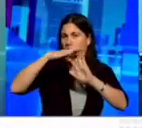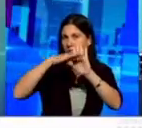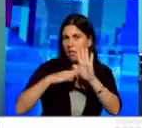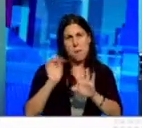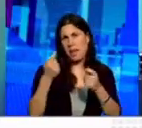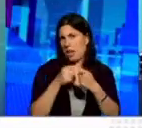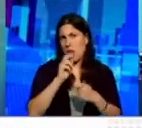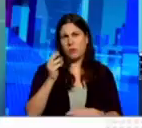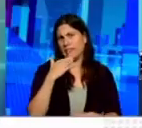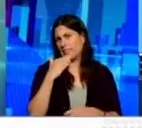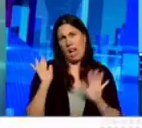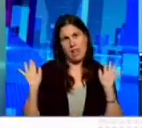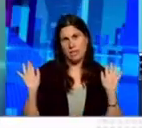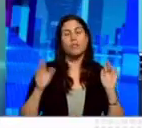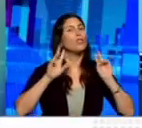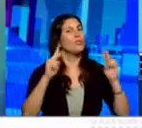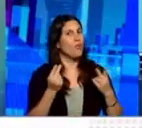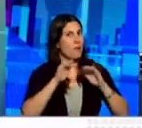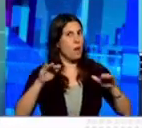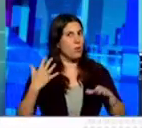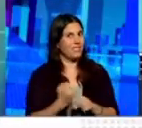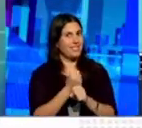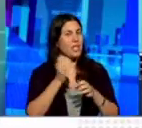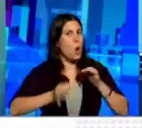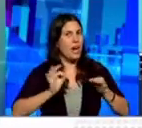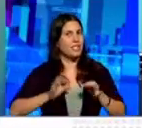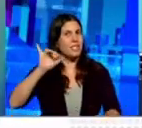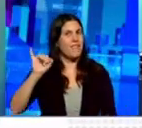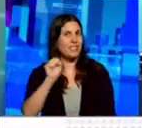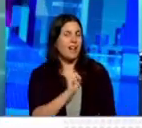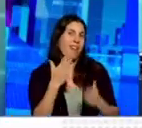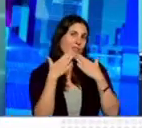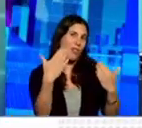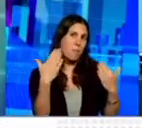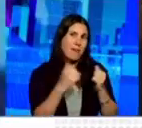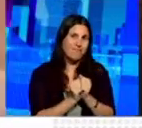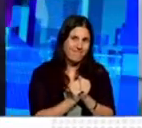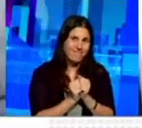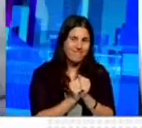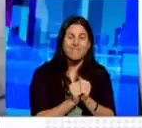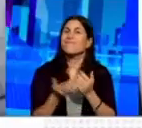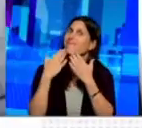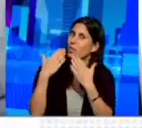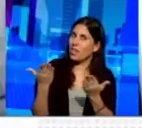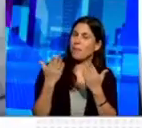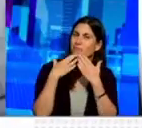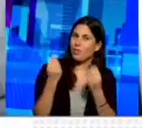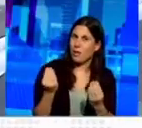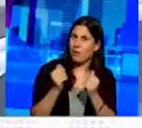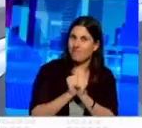קשר לנושא הישראלי בכלל. שוב ברכות על ההישג, עורכת הדין יפעה סגל, תודה רבה לך. תודה לכם, תודה